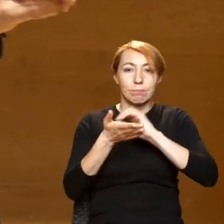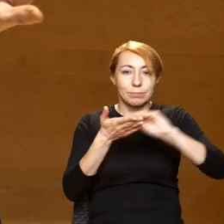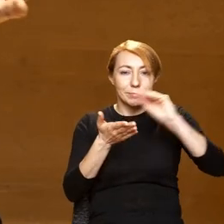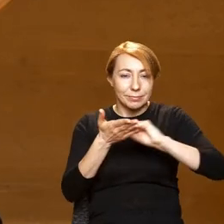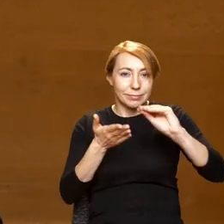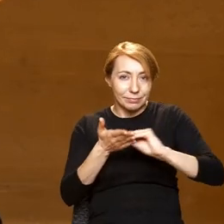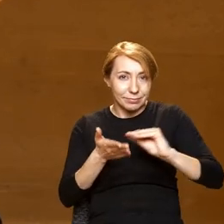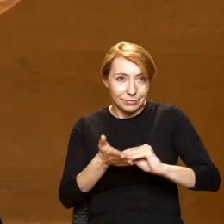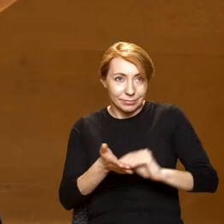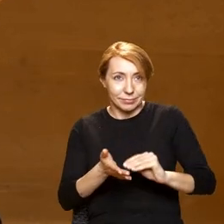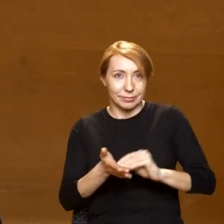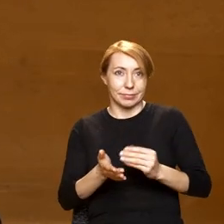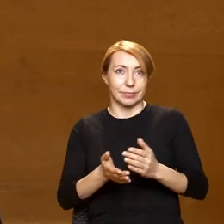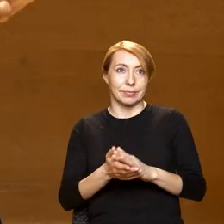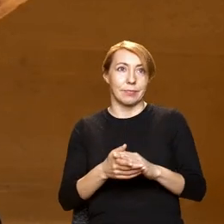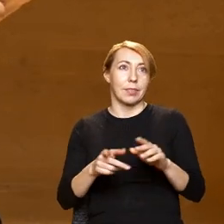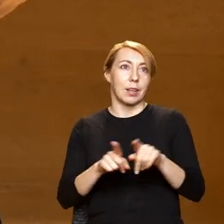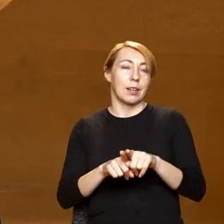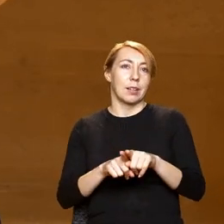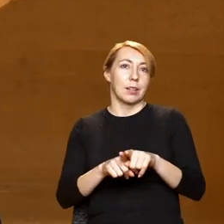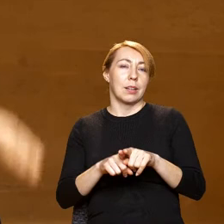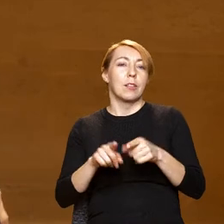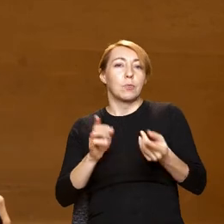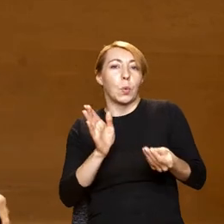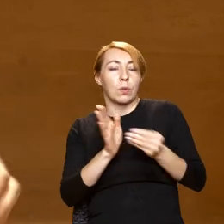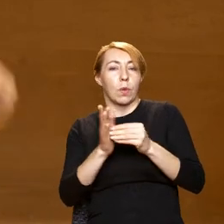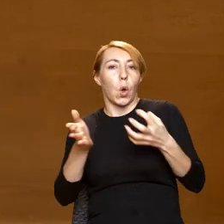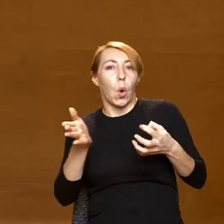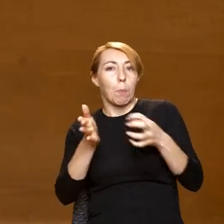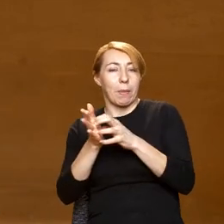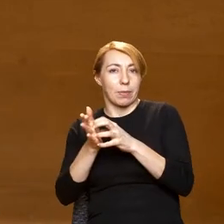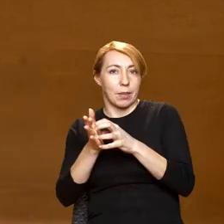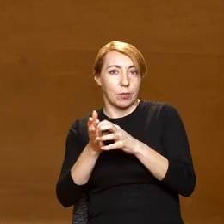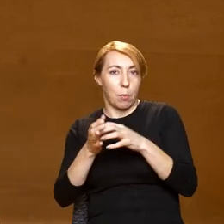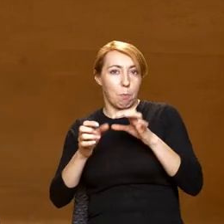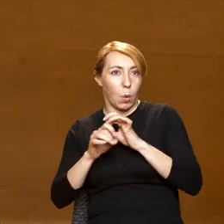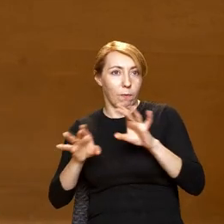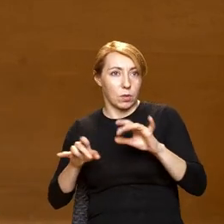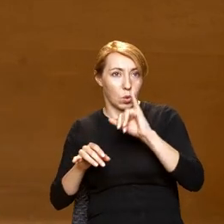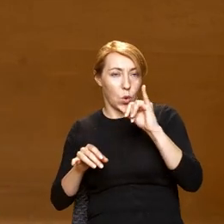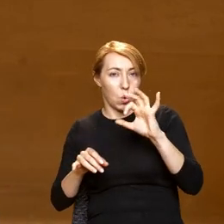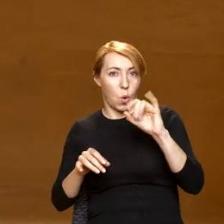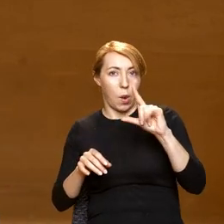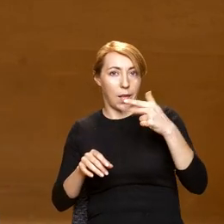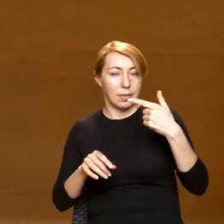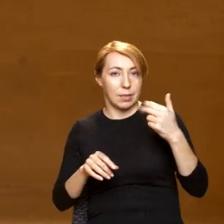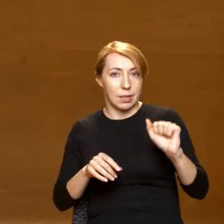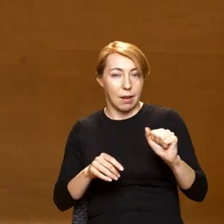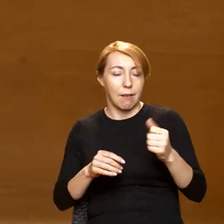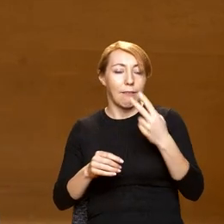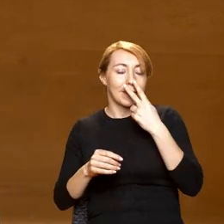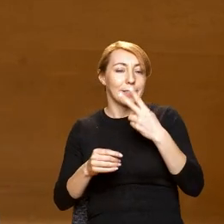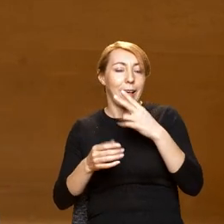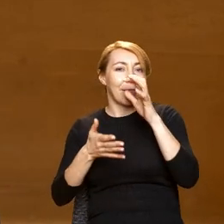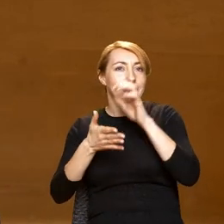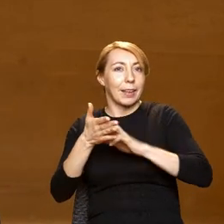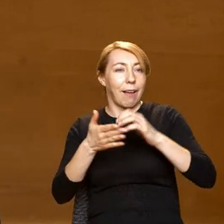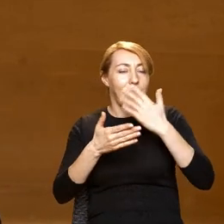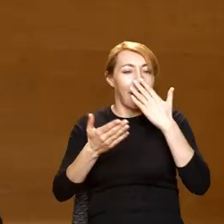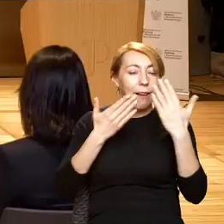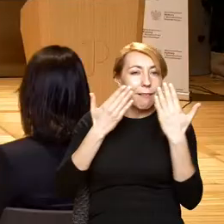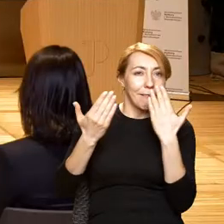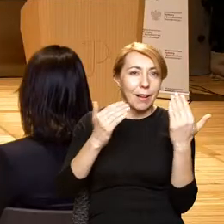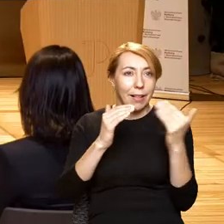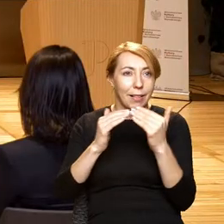tymi przepisami profesora Jolanty widzimy treść tych struktur, które działali. Tak, chyba możemy powiedzieć,